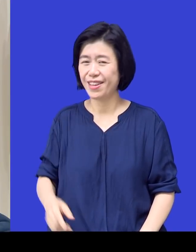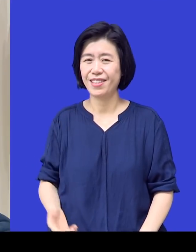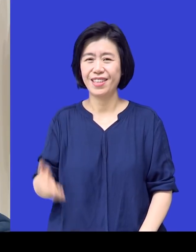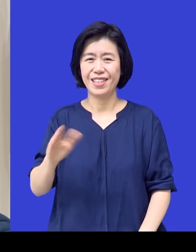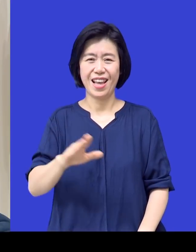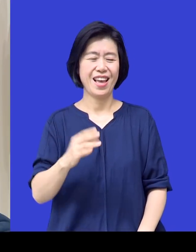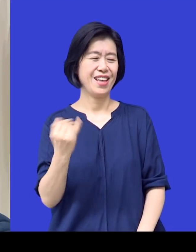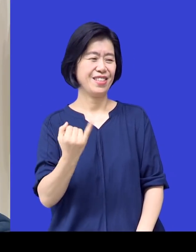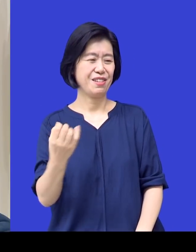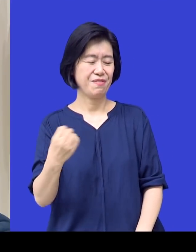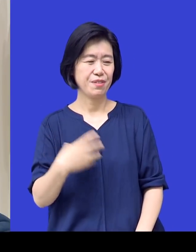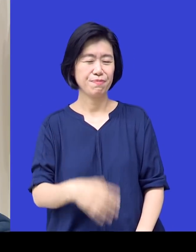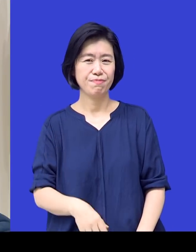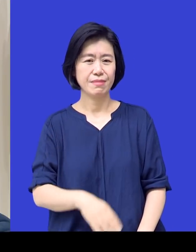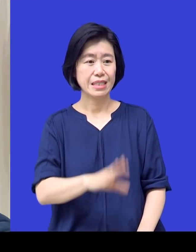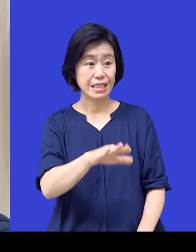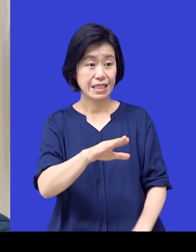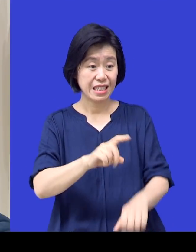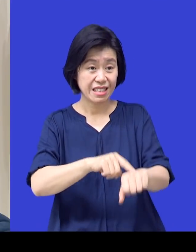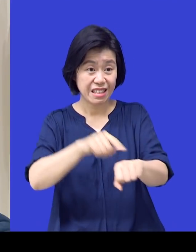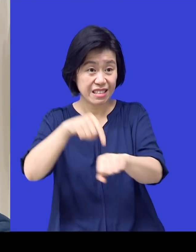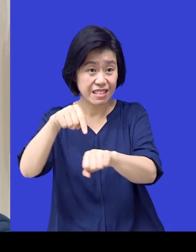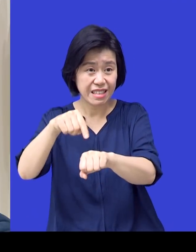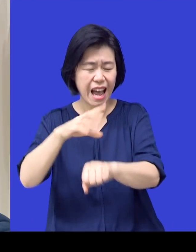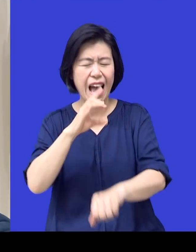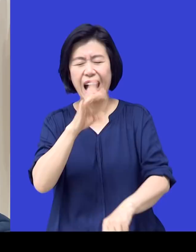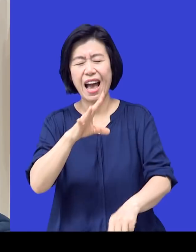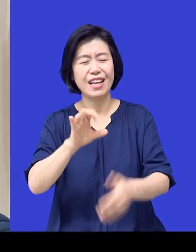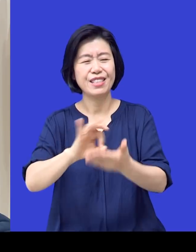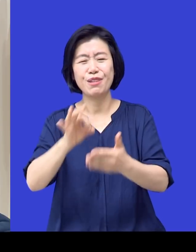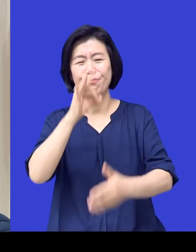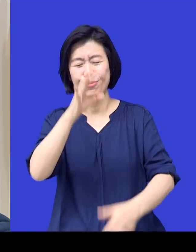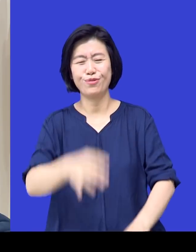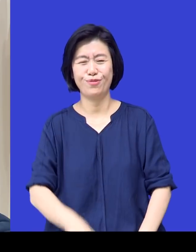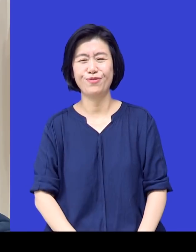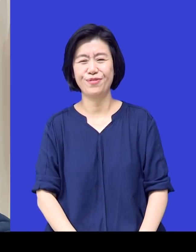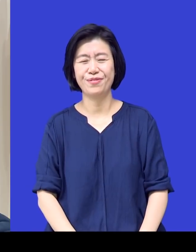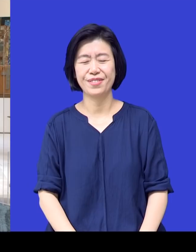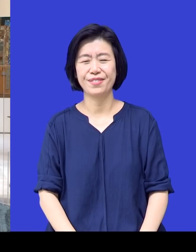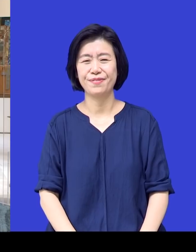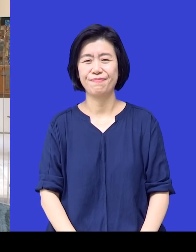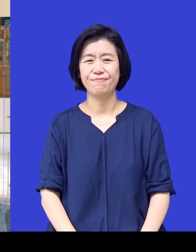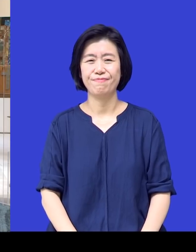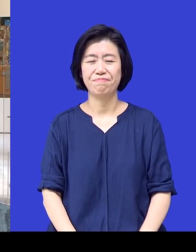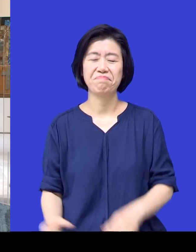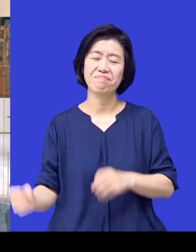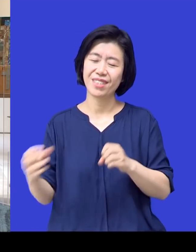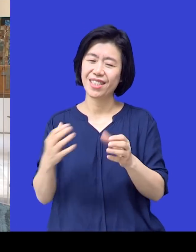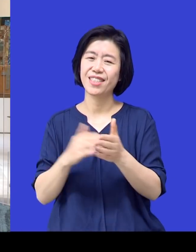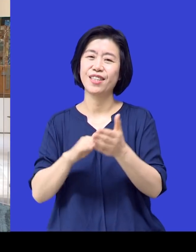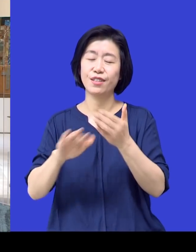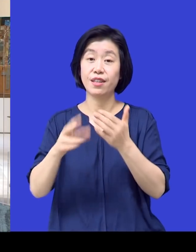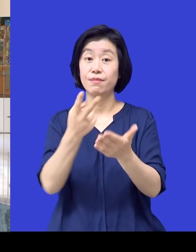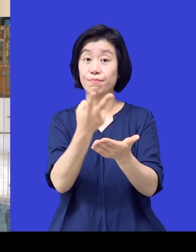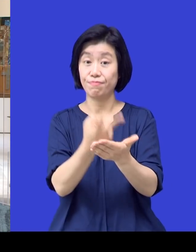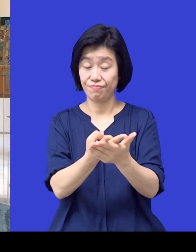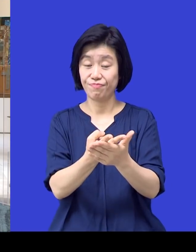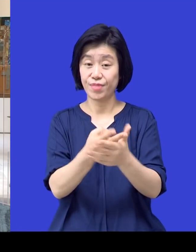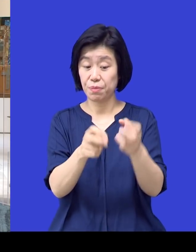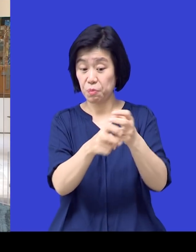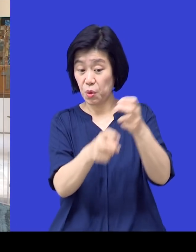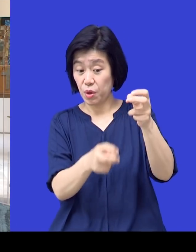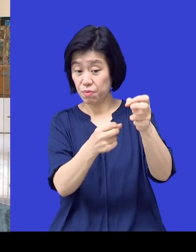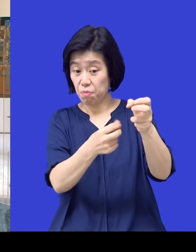그러더라고요. 아, 이거 몇 시간 지나면 못 쓴다고. 그래서 그냥 하시라고. 하고서 이제 들어가서 골수이식을 했어요. 근데 몇 달 후에